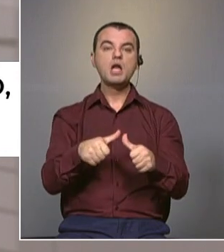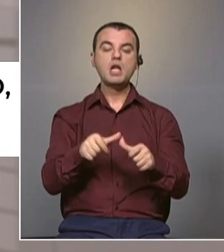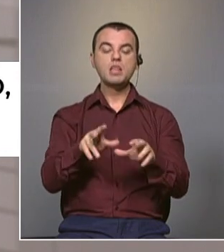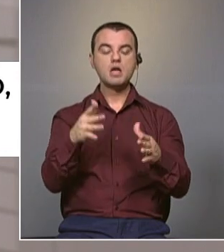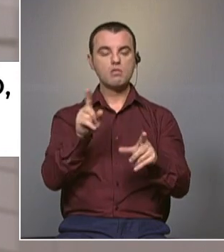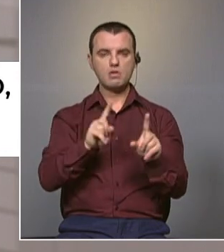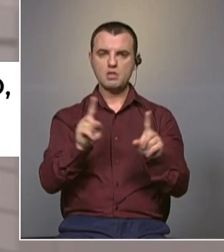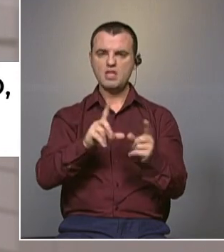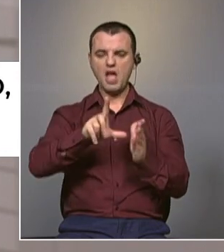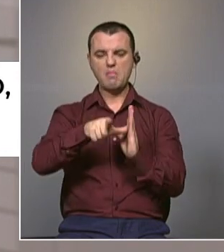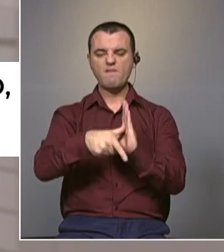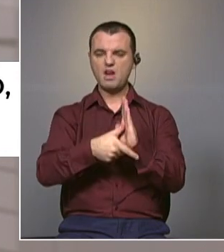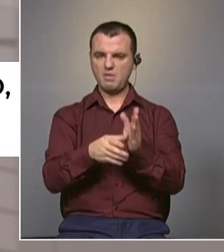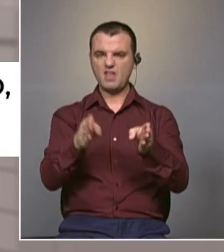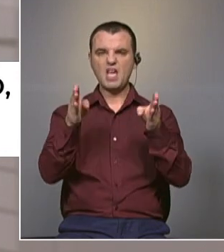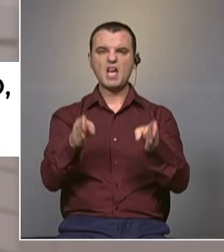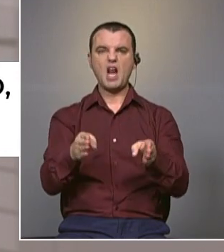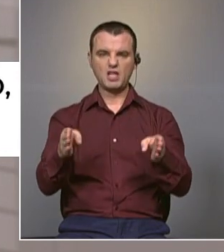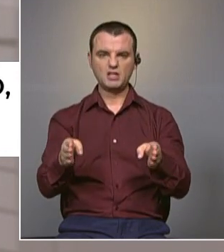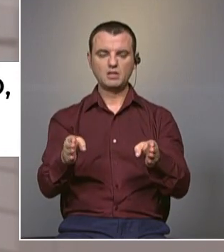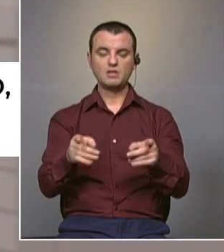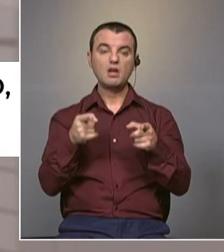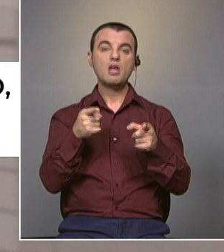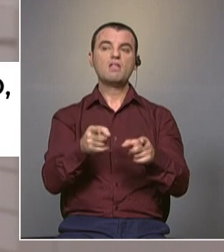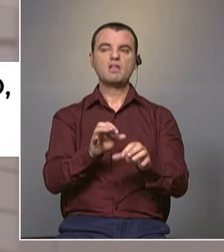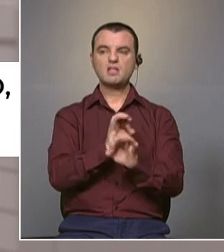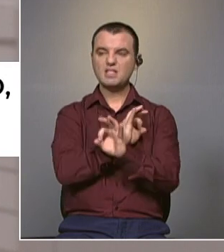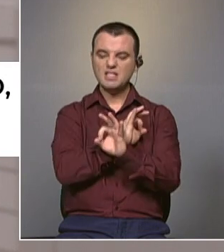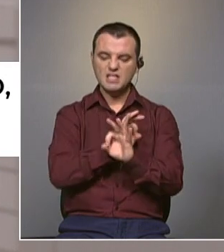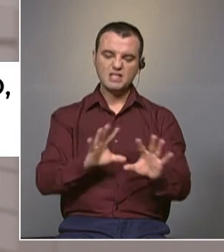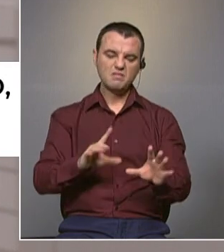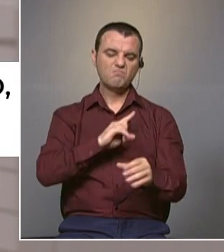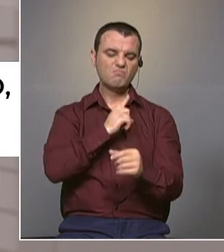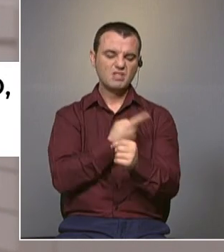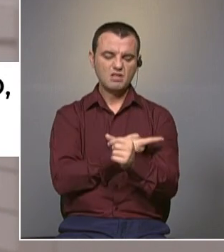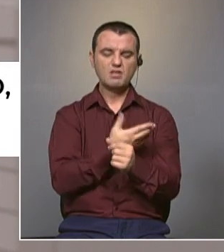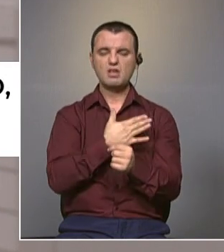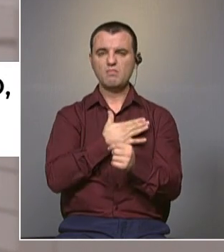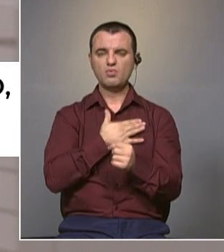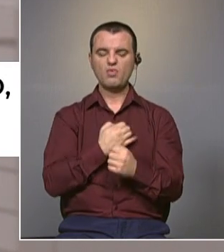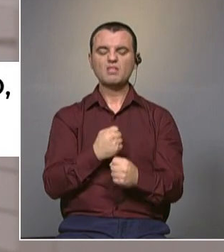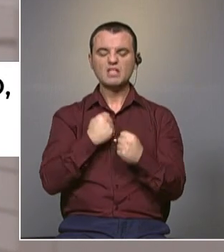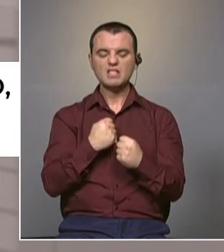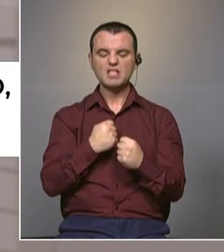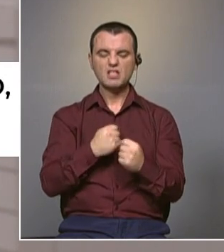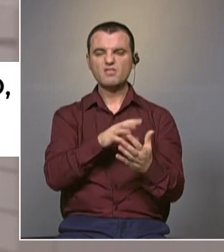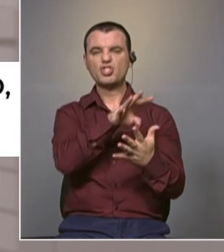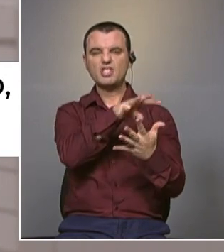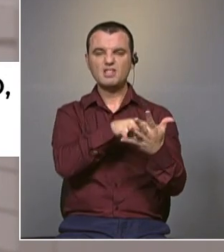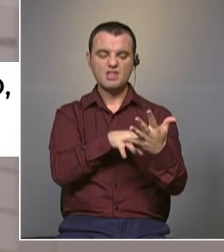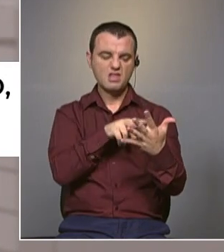очевидно. Защото това са наистина силни, по-своему разтърсващи текстове.